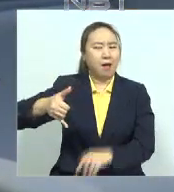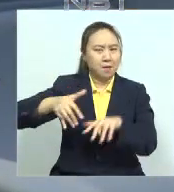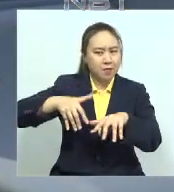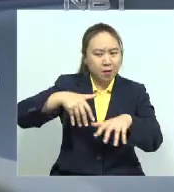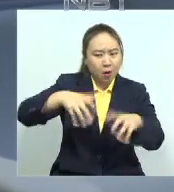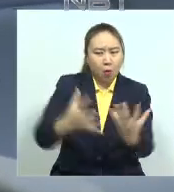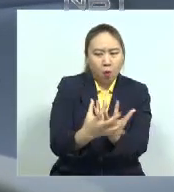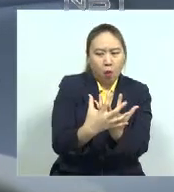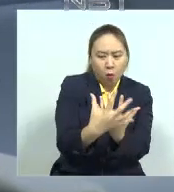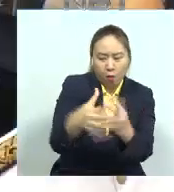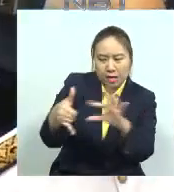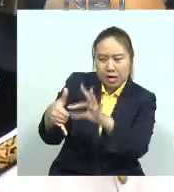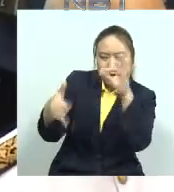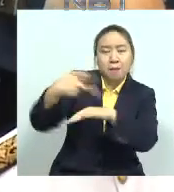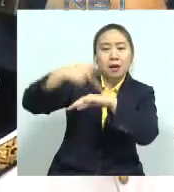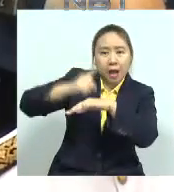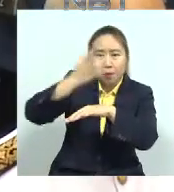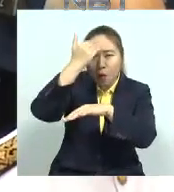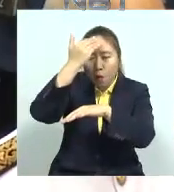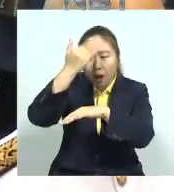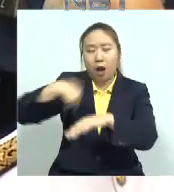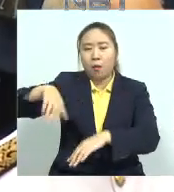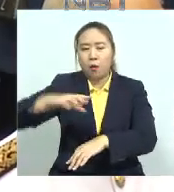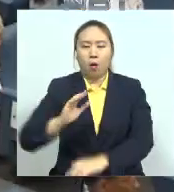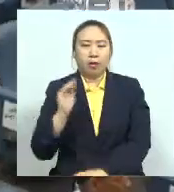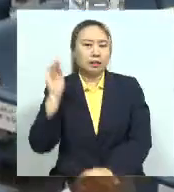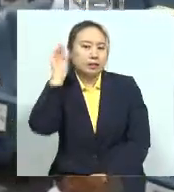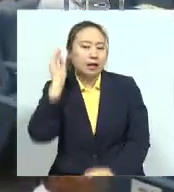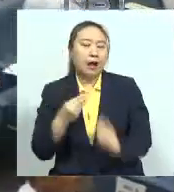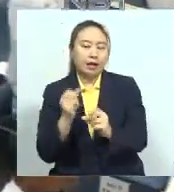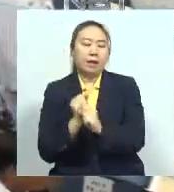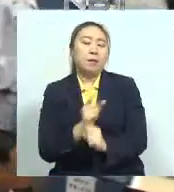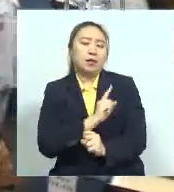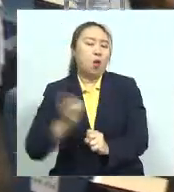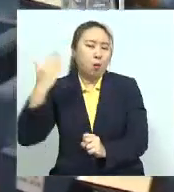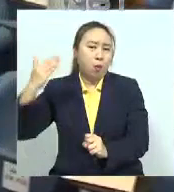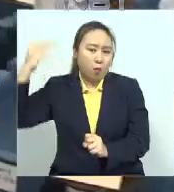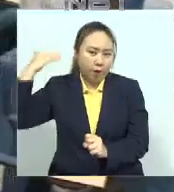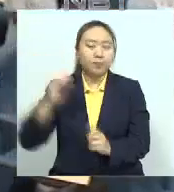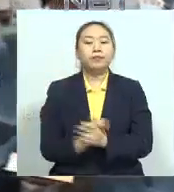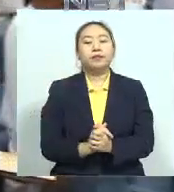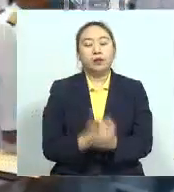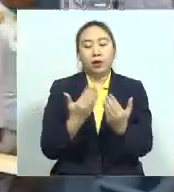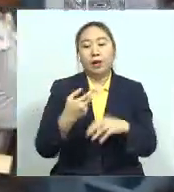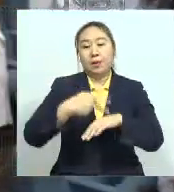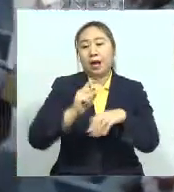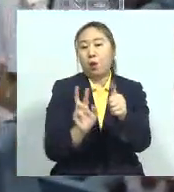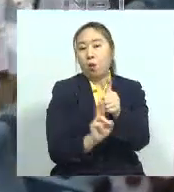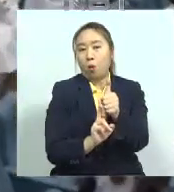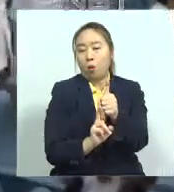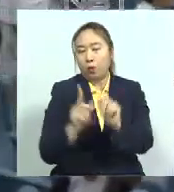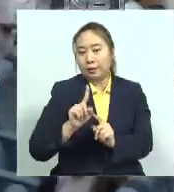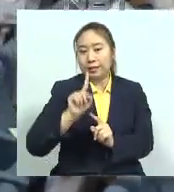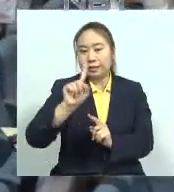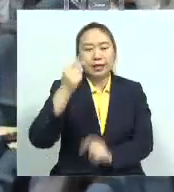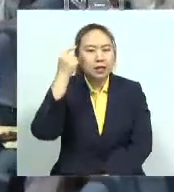จให้เป็นประธานวุฒิสภาเพราะว่าเป็นผู้ที่ได้รับความไว้วางใจในการทำหน้าที่ที่ผ่านมาขณะที่รองประธานวุฒิสภาคนที่